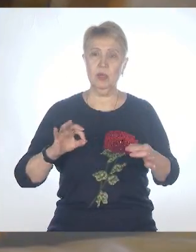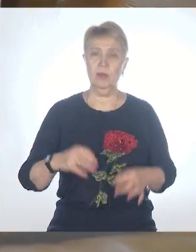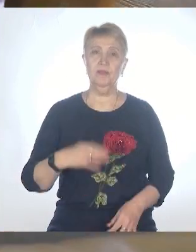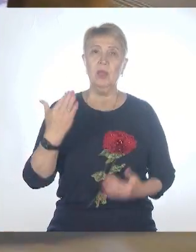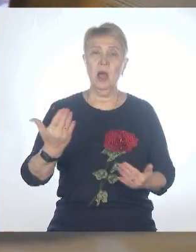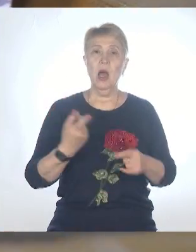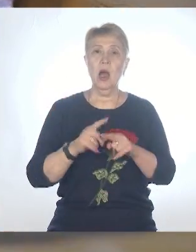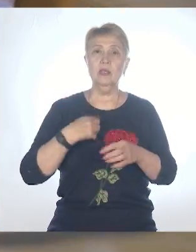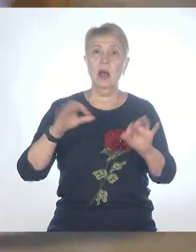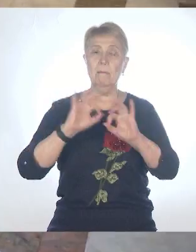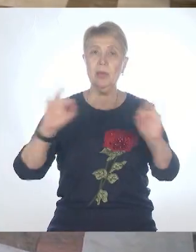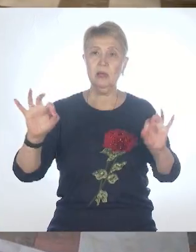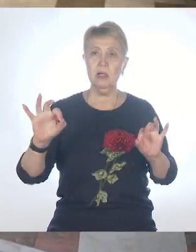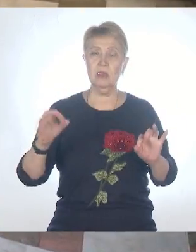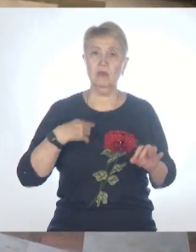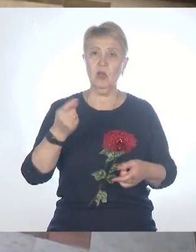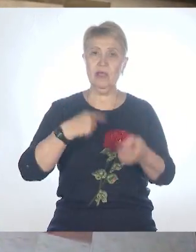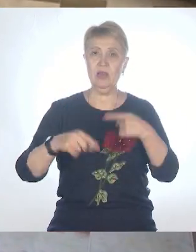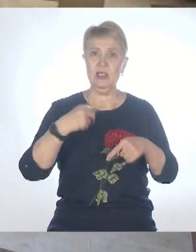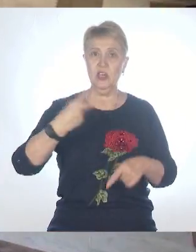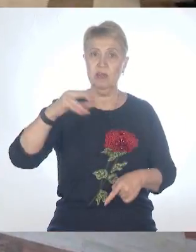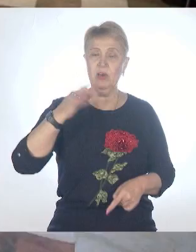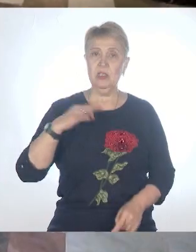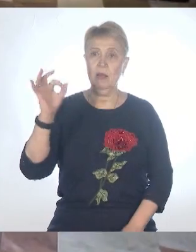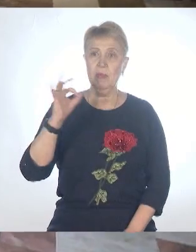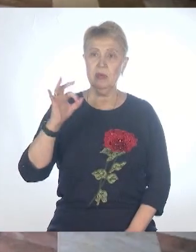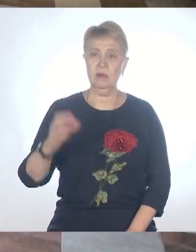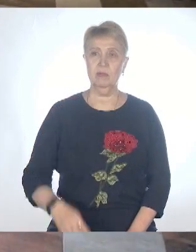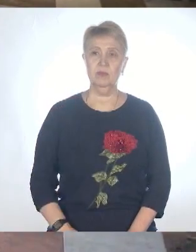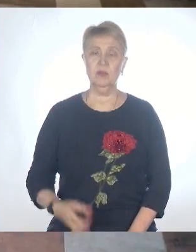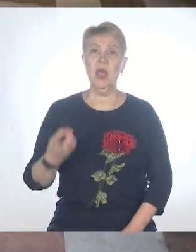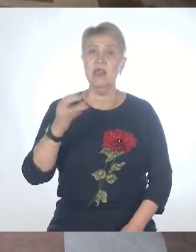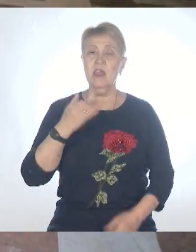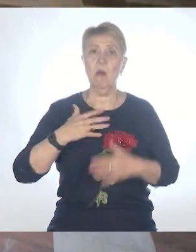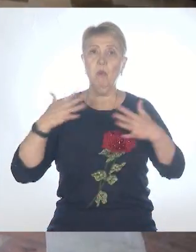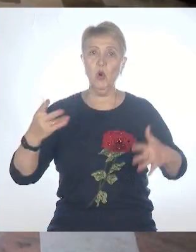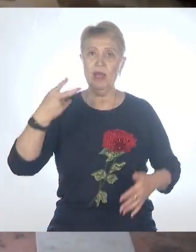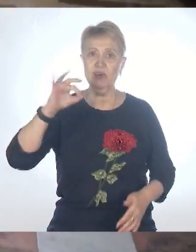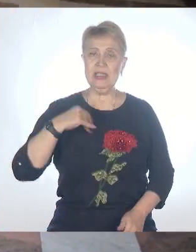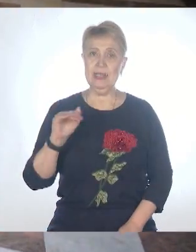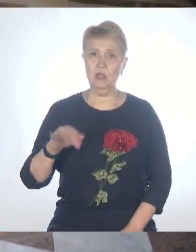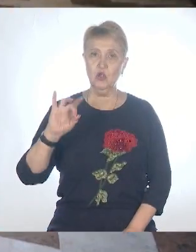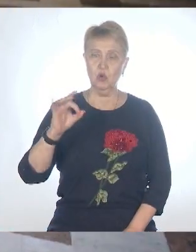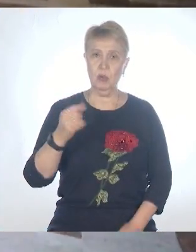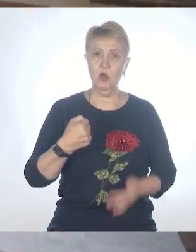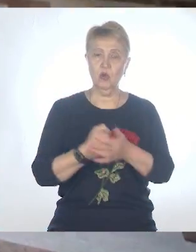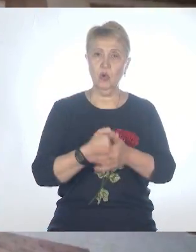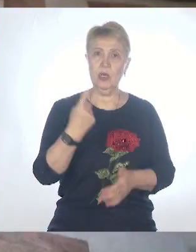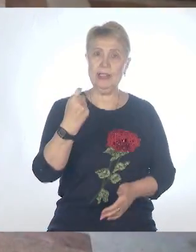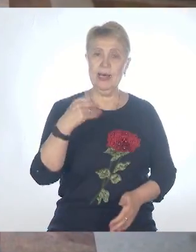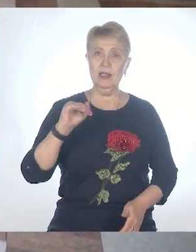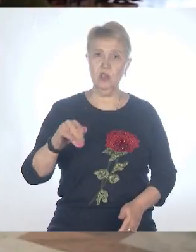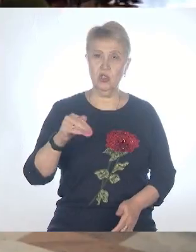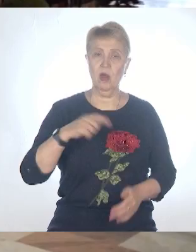прекрасная программа, до 20% возвращается, но не более. Не более 20 тысяч рублей. Соответственно, до 100 тысяч рублей вы получаете